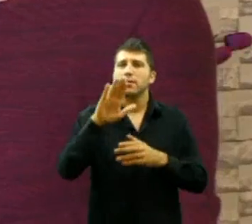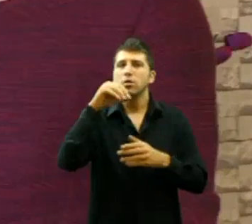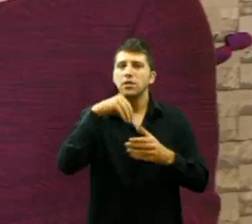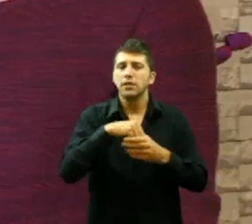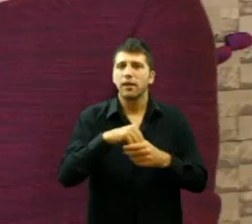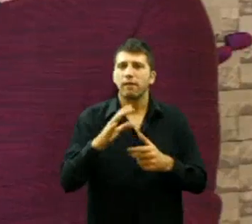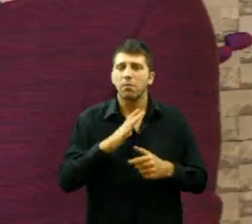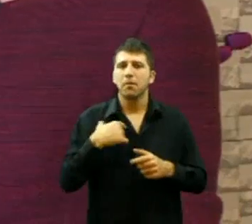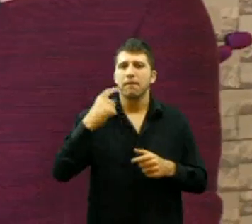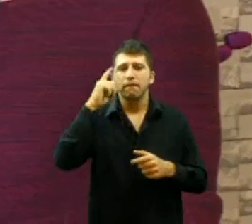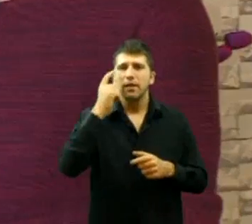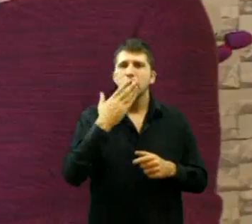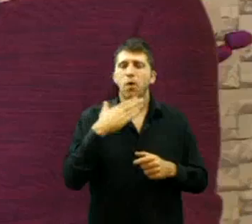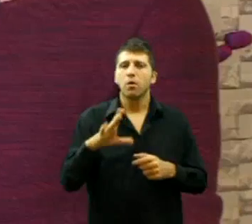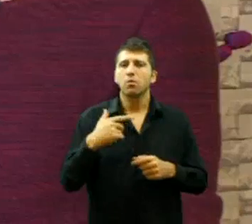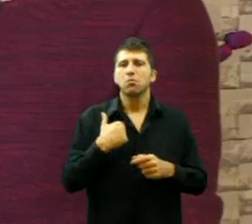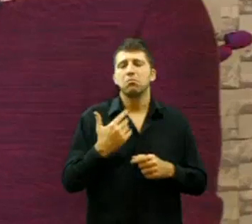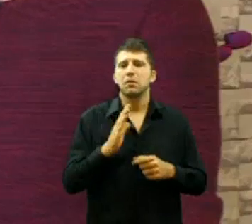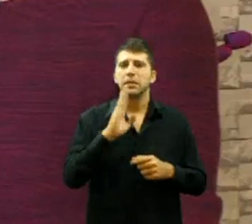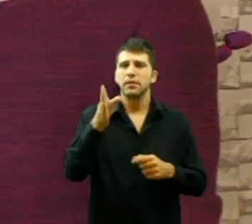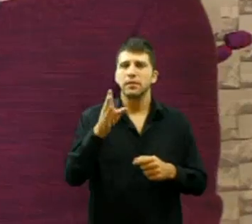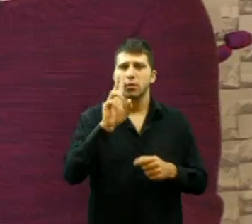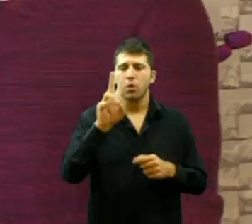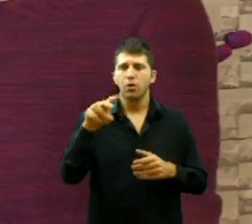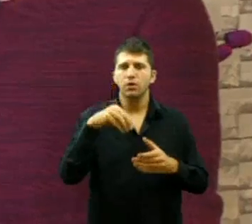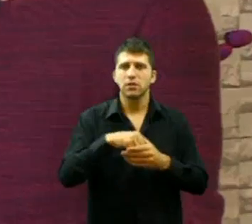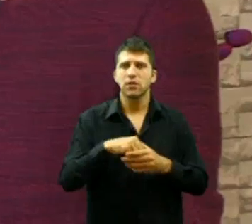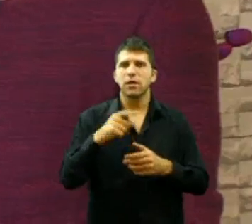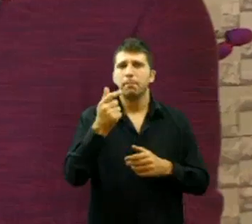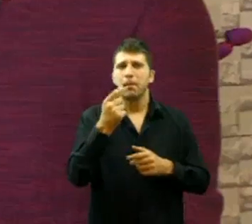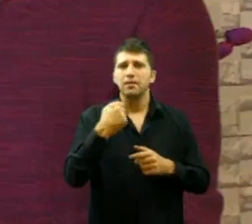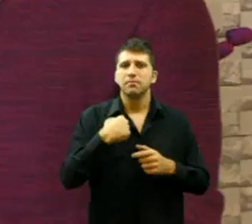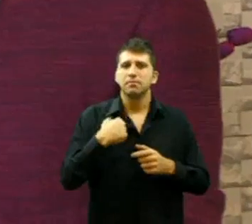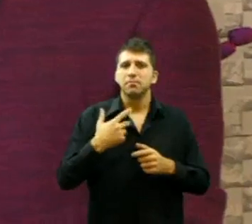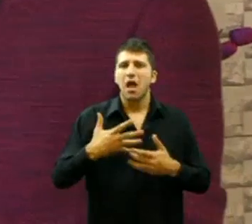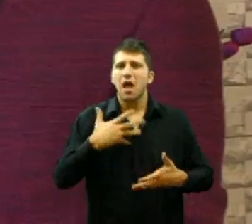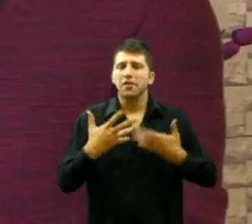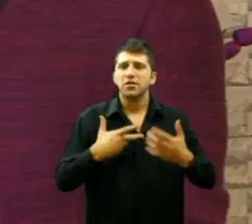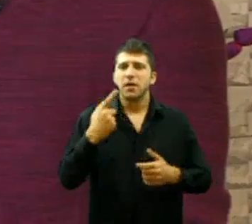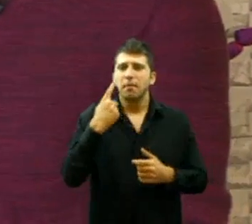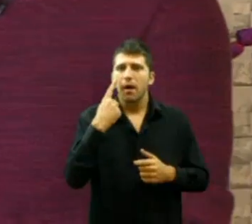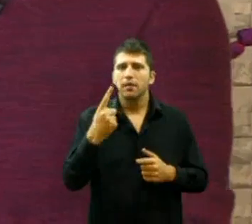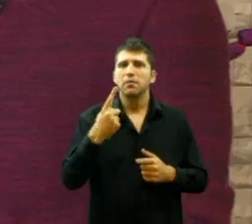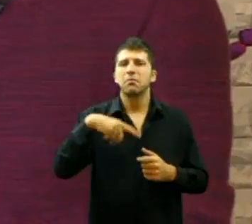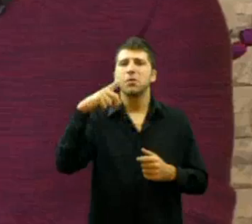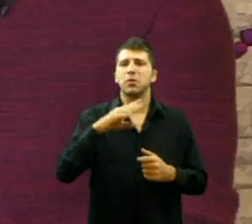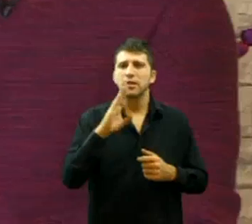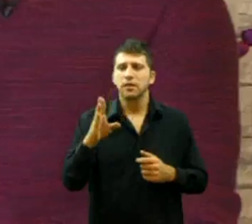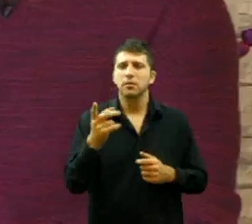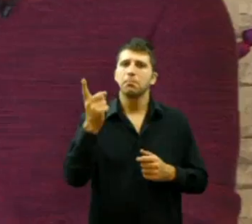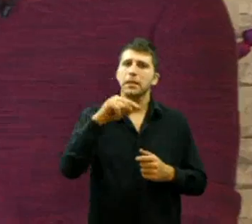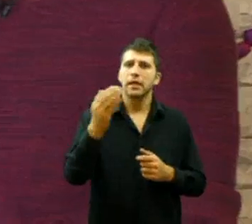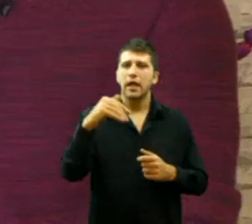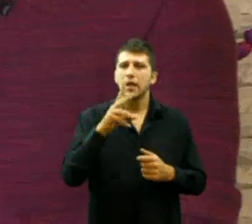bir fikrimiz yoktu. Haliyle gitti gördük. Yani biraz endişeyle de baksak da işte hadi bir gün gittik. Bir gün daha gelir misin